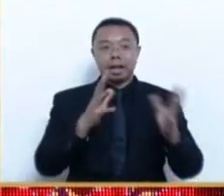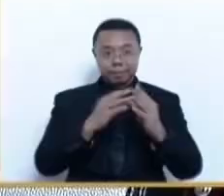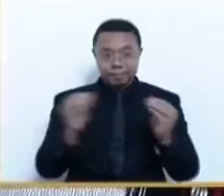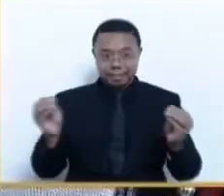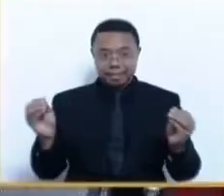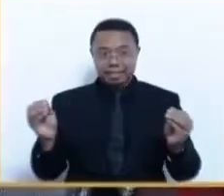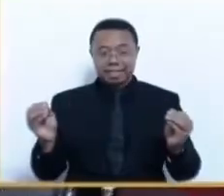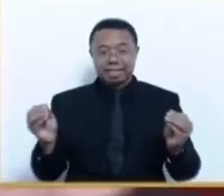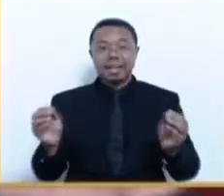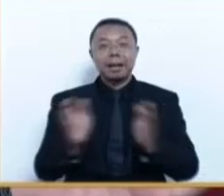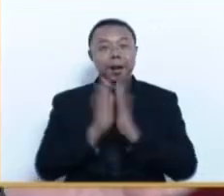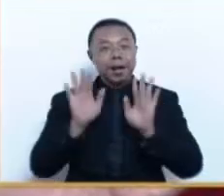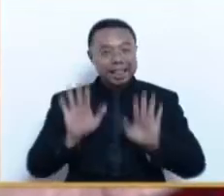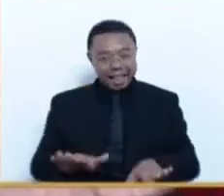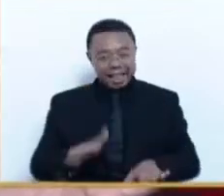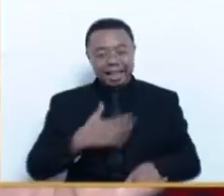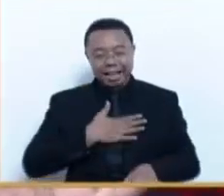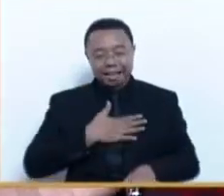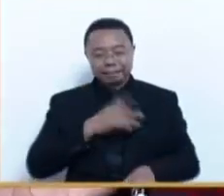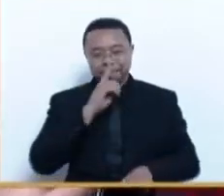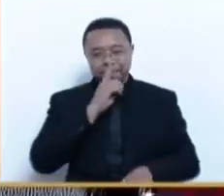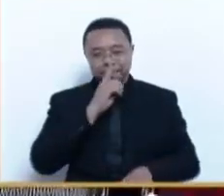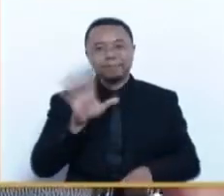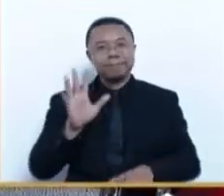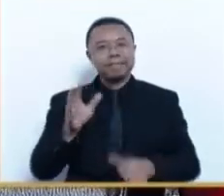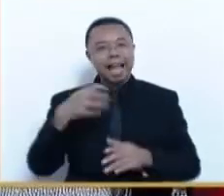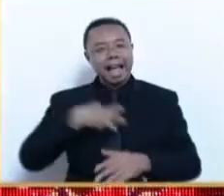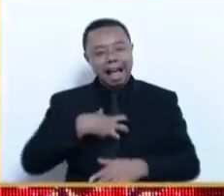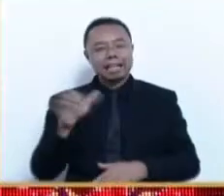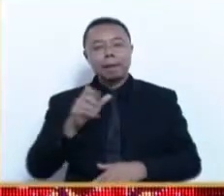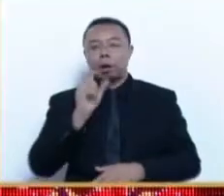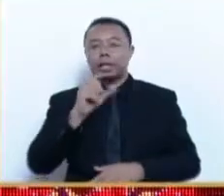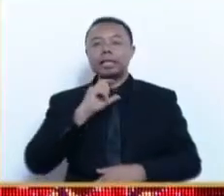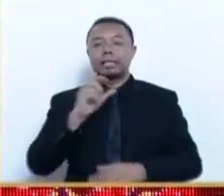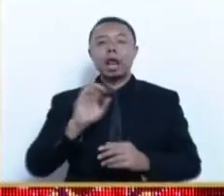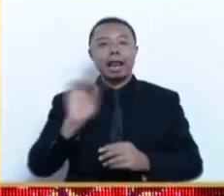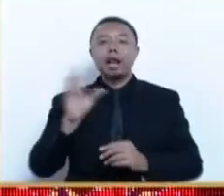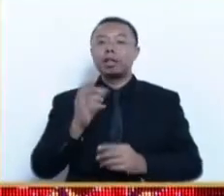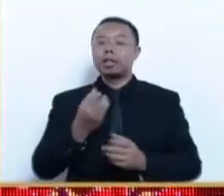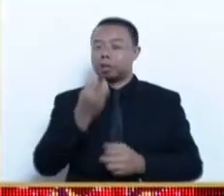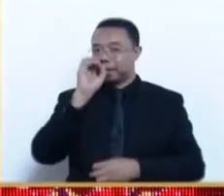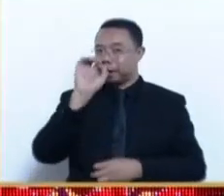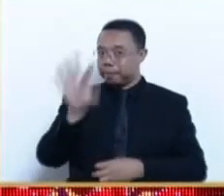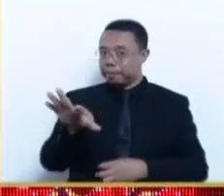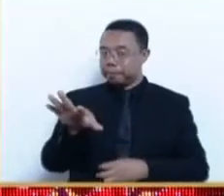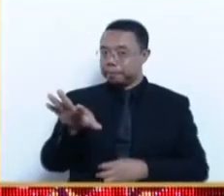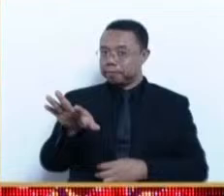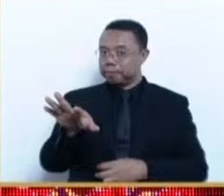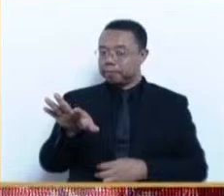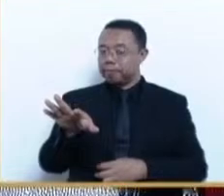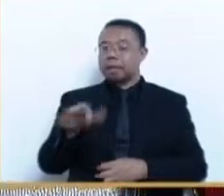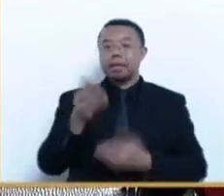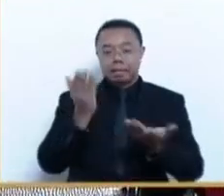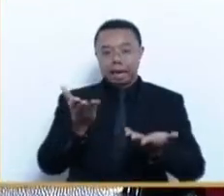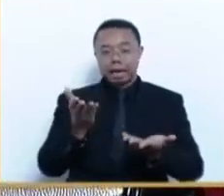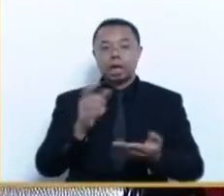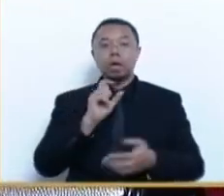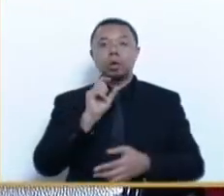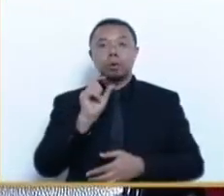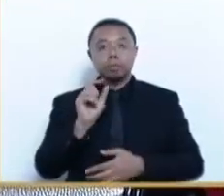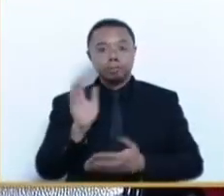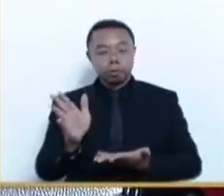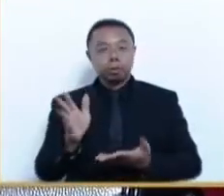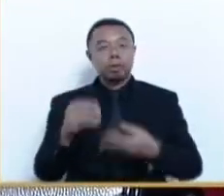habis mohon tenang kita berikan hak yang sama untuk pasangan calon lain untuk memberikan pernyataan baik silakan untuk